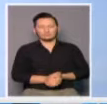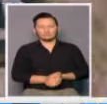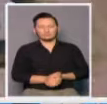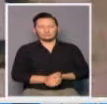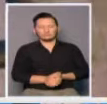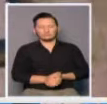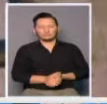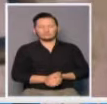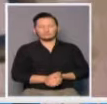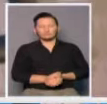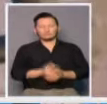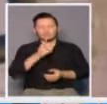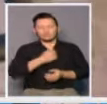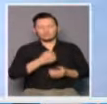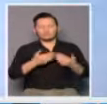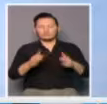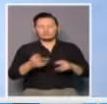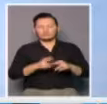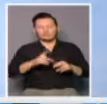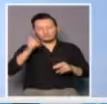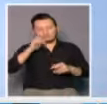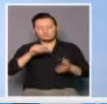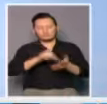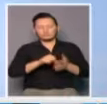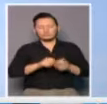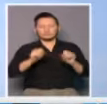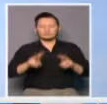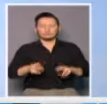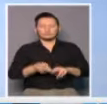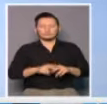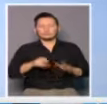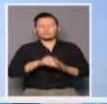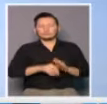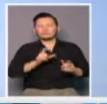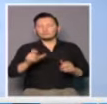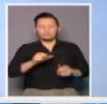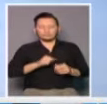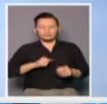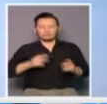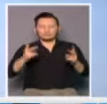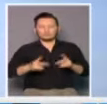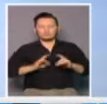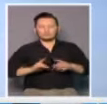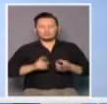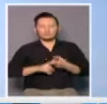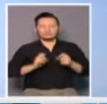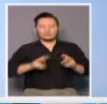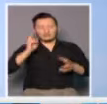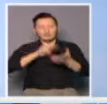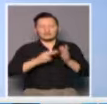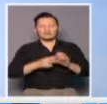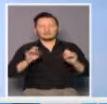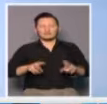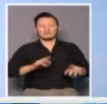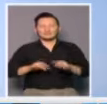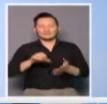Если человек прошел армию, его знания соответствуют этой отрасли, то для таких людей у нас есть работа. Главное было бы желание.